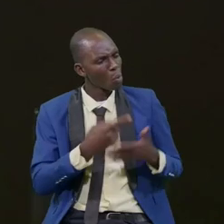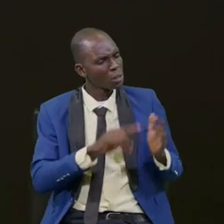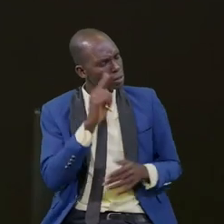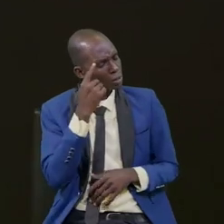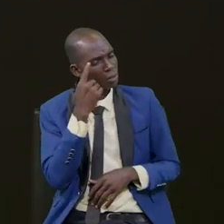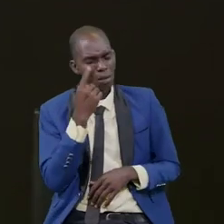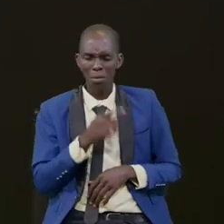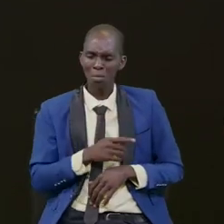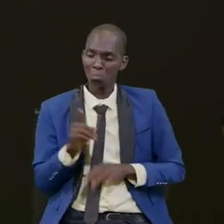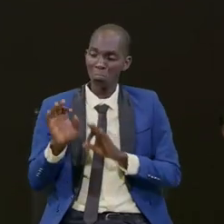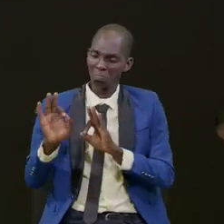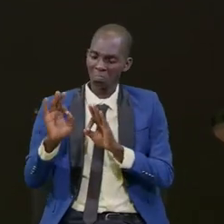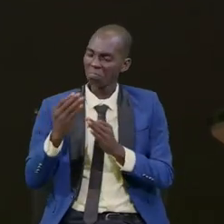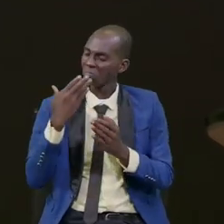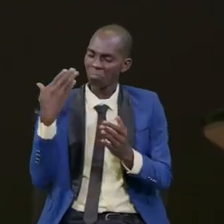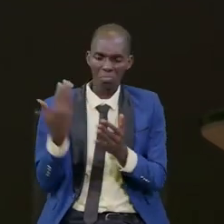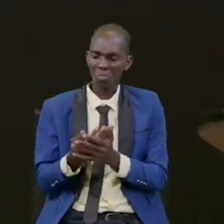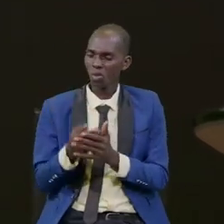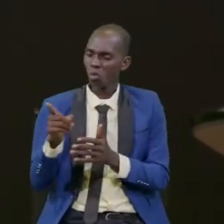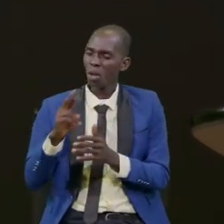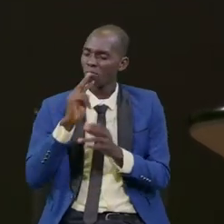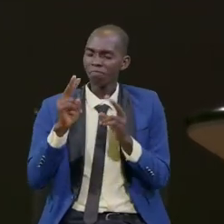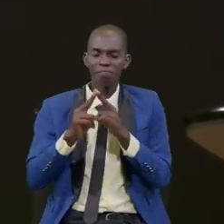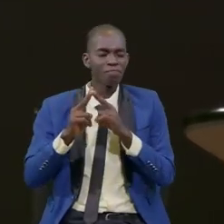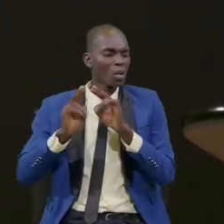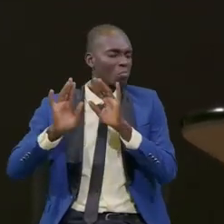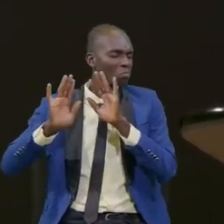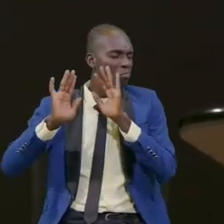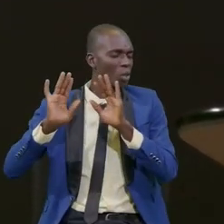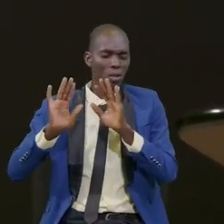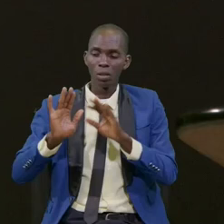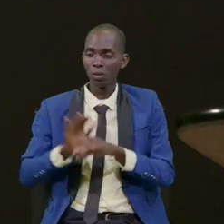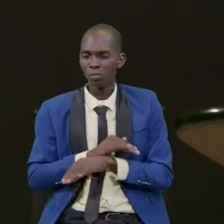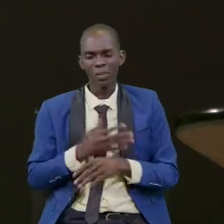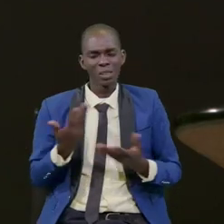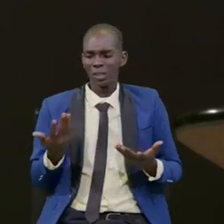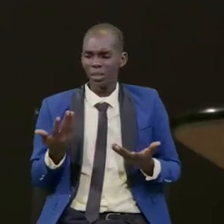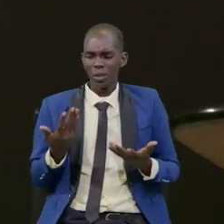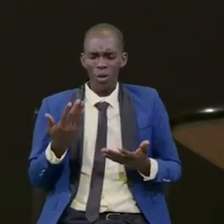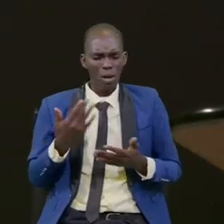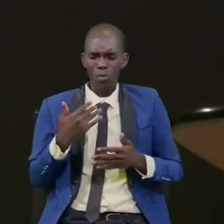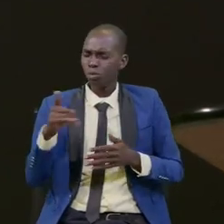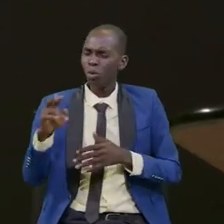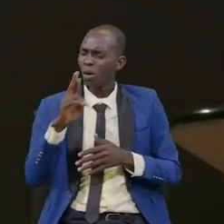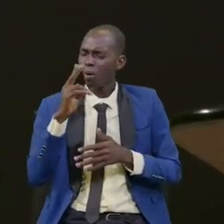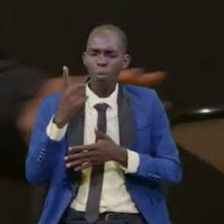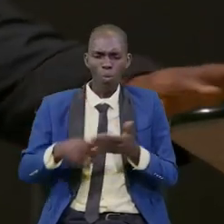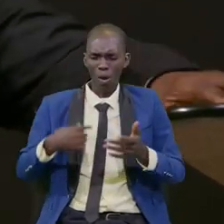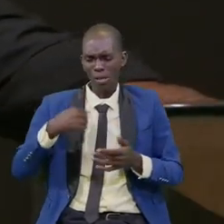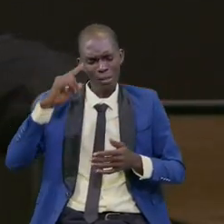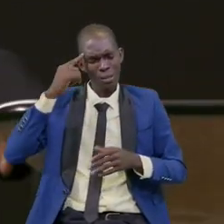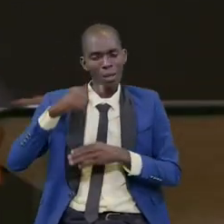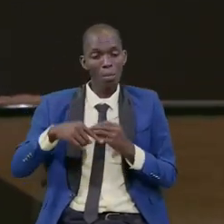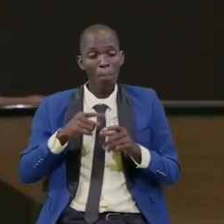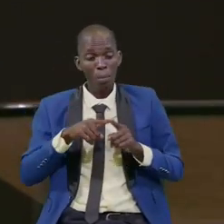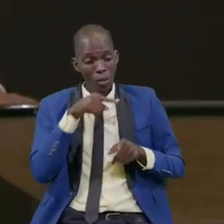dis, ah, tu es grand. Ah, tu es merveilleux, toi. Hein. Vraiment, tout ce à quoi je peux penser, vraiment, tu es spécial.